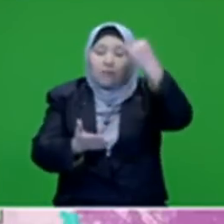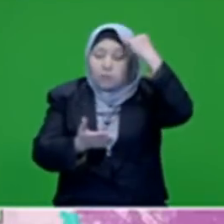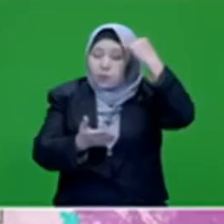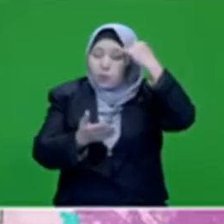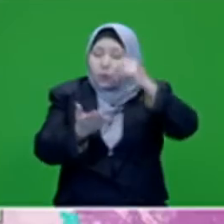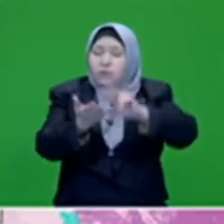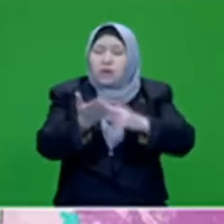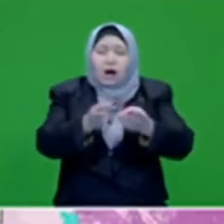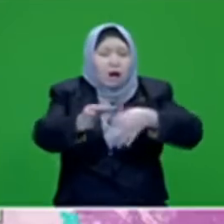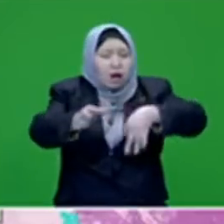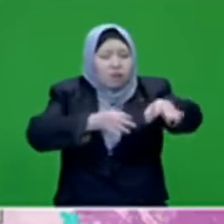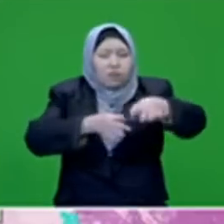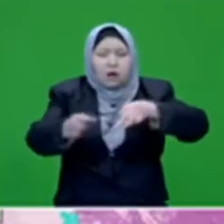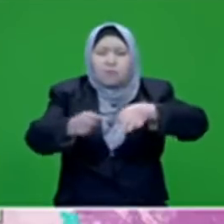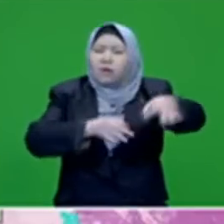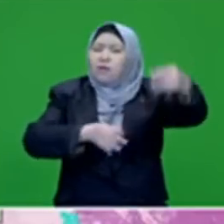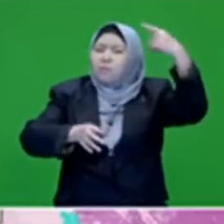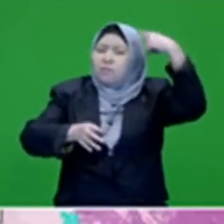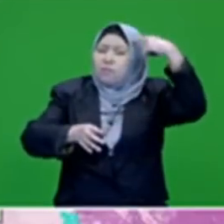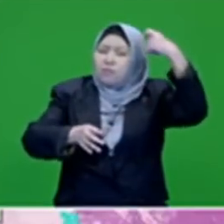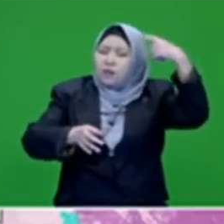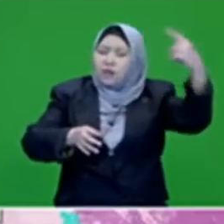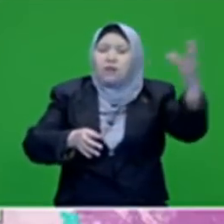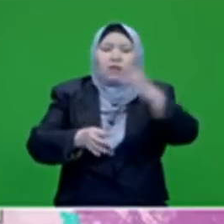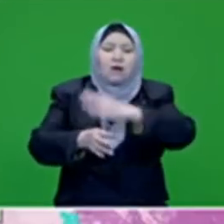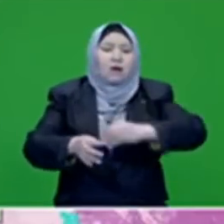من تأويل